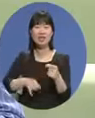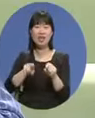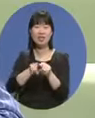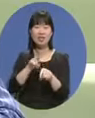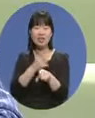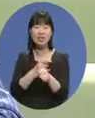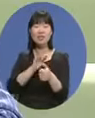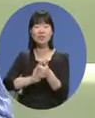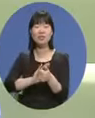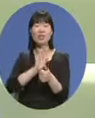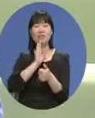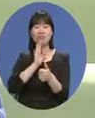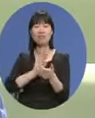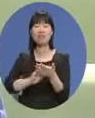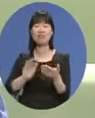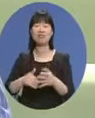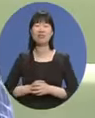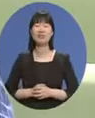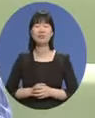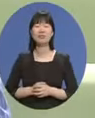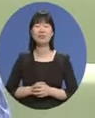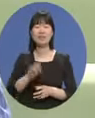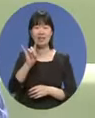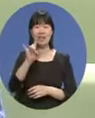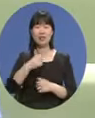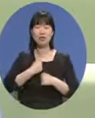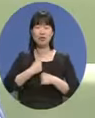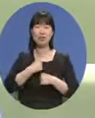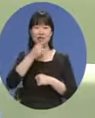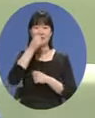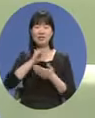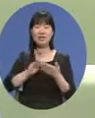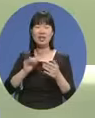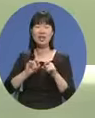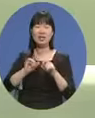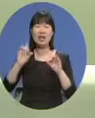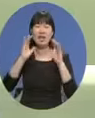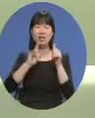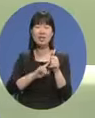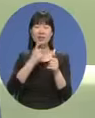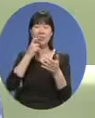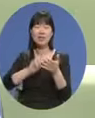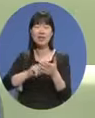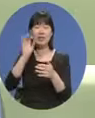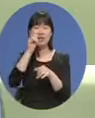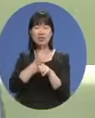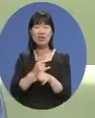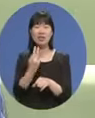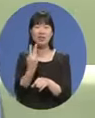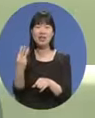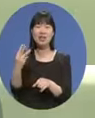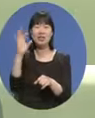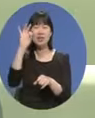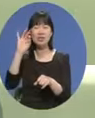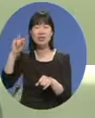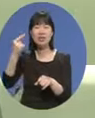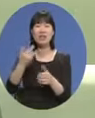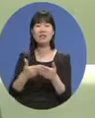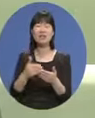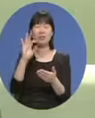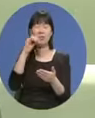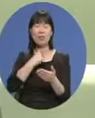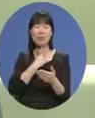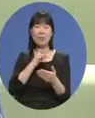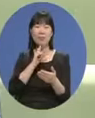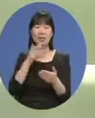게 꽤 도움이 되는데요. 한 가지 주의할 거는 대개 아이들이 쉽게 찾아지는 건 두세 개만 찾고 빨리 다음 그림을 보고 싶어해요.